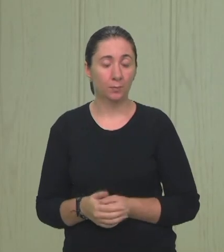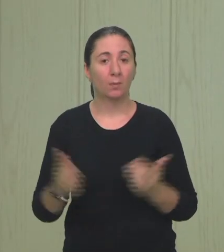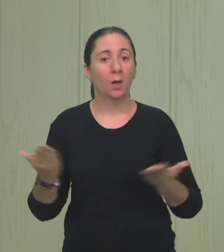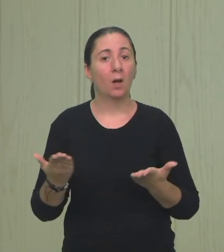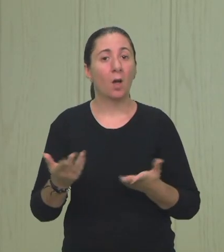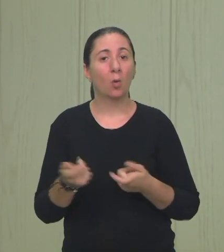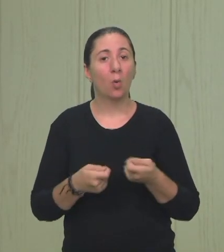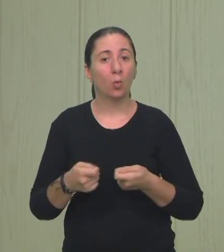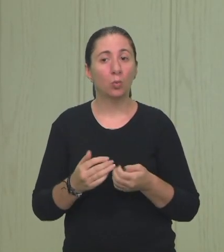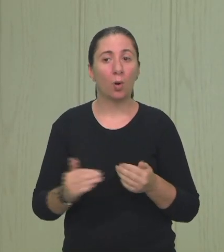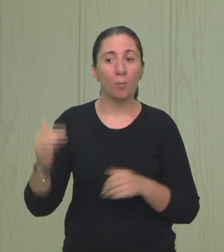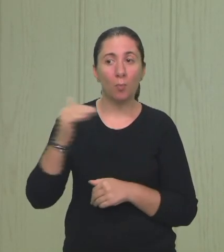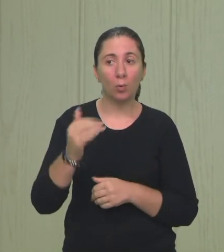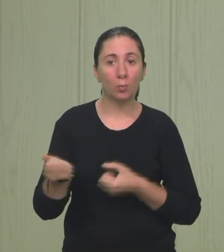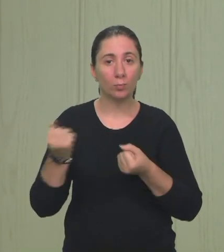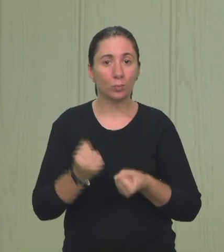Kako udruga podiže i doprinosi